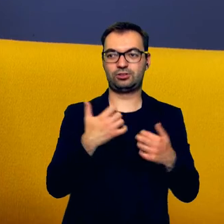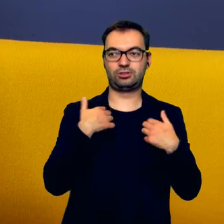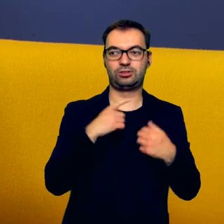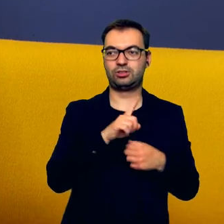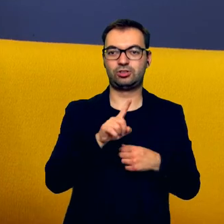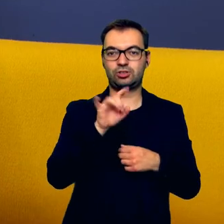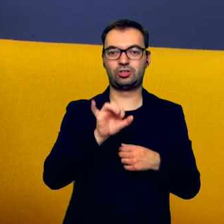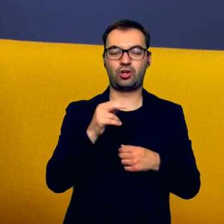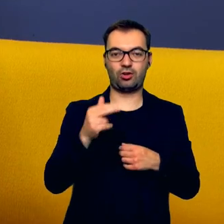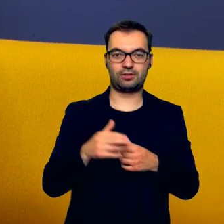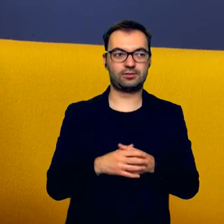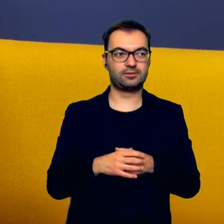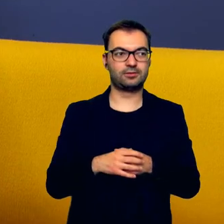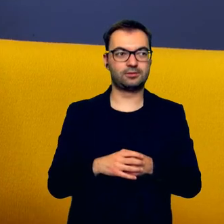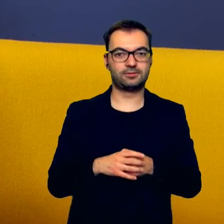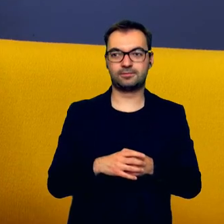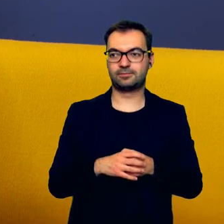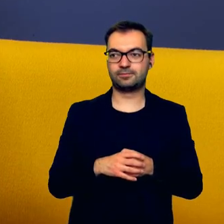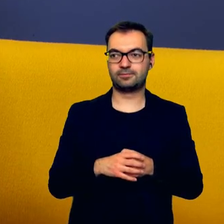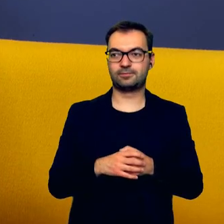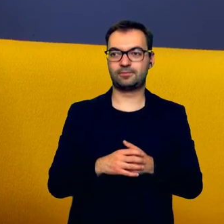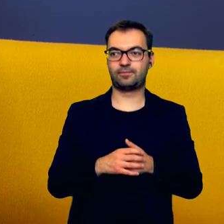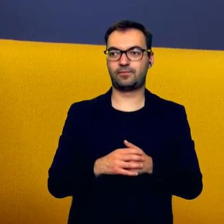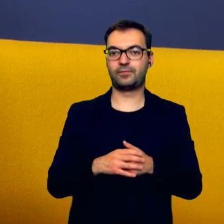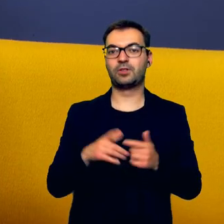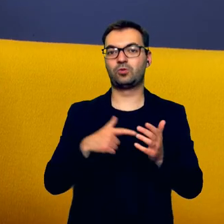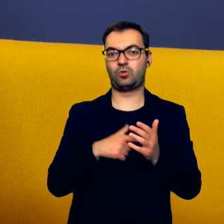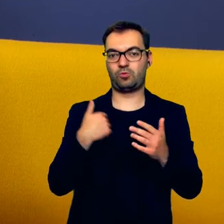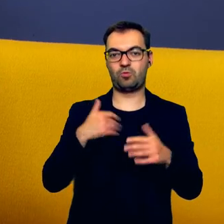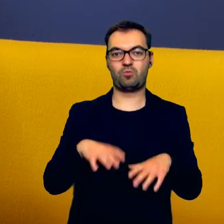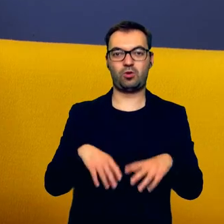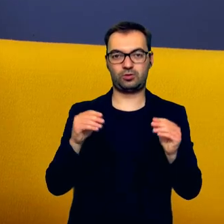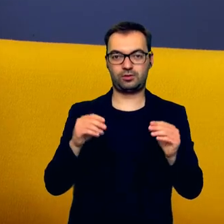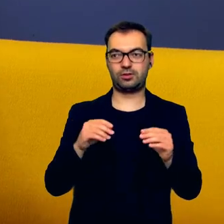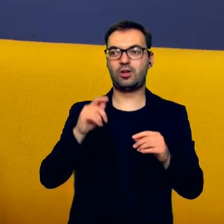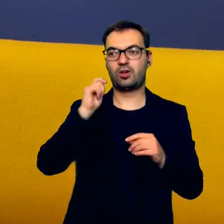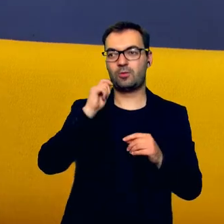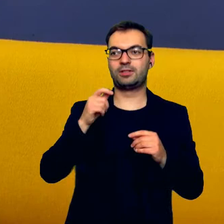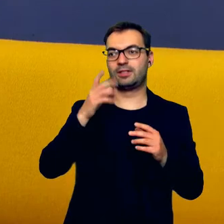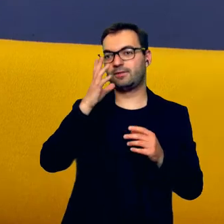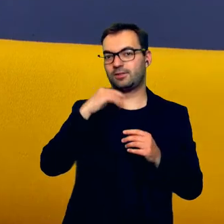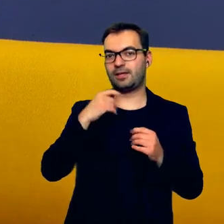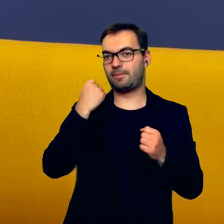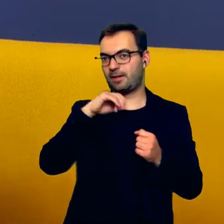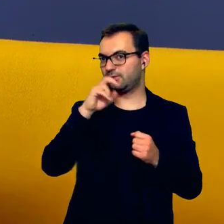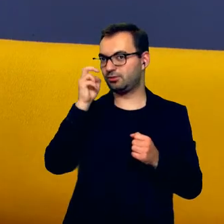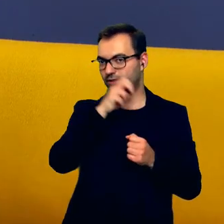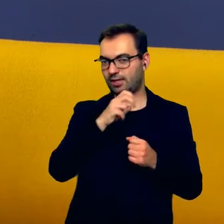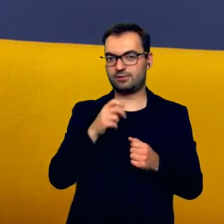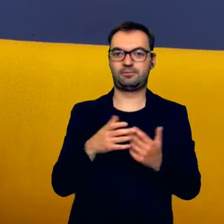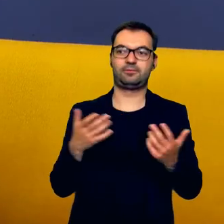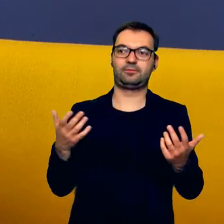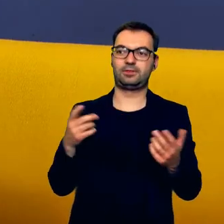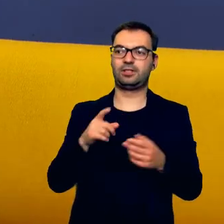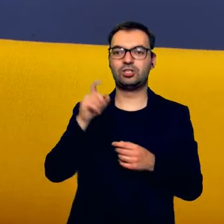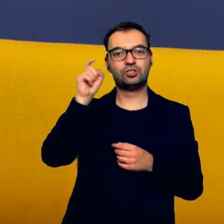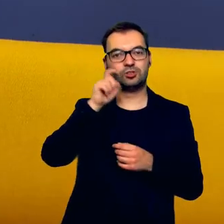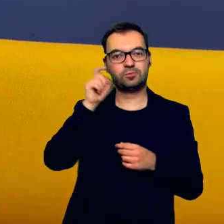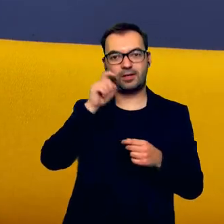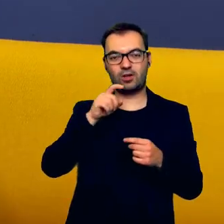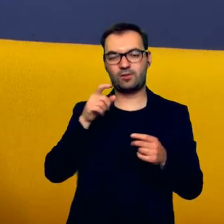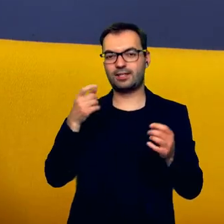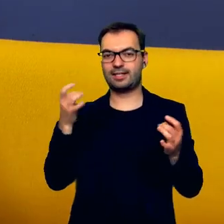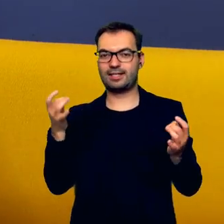życiu Żychonia. I od tego zacząłem. Postać kobieca wydała mi się bardzo interesująca. Przecież